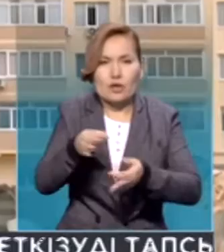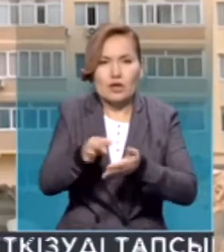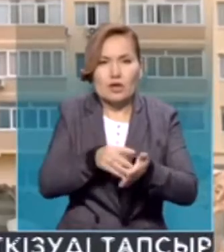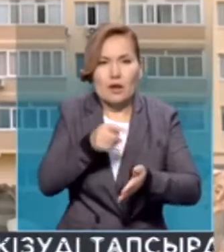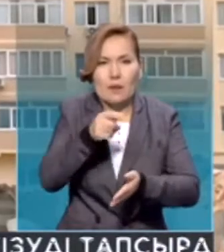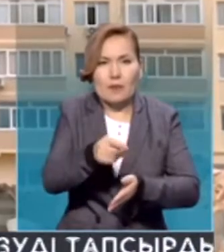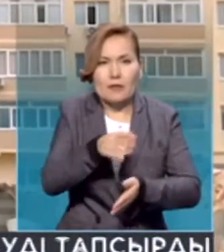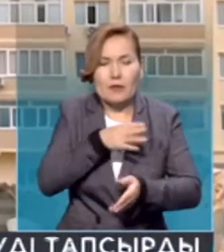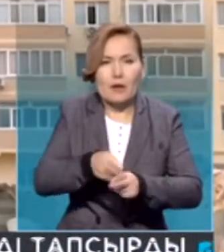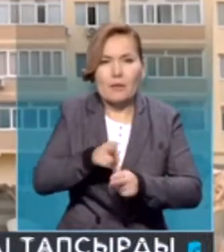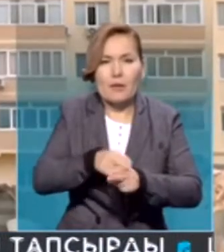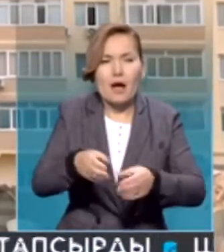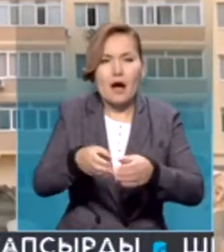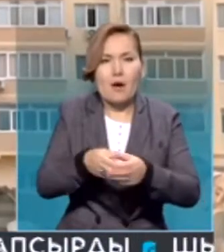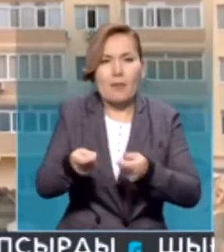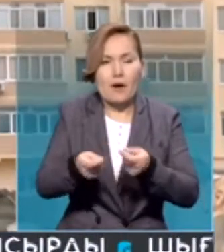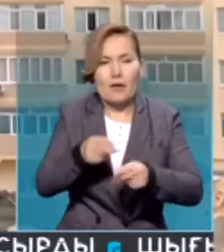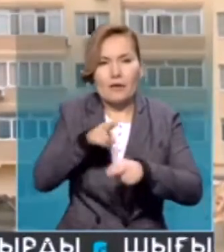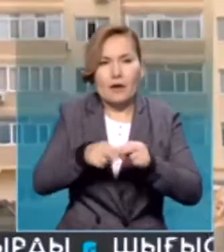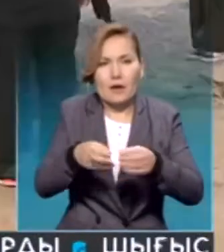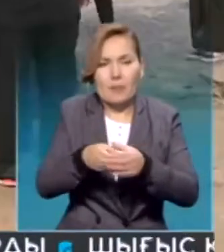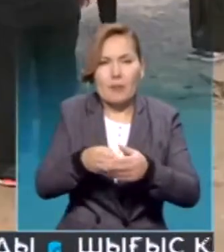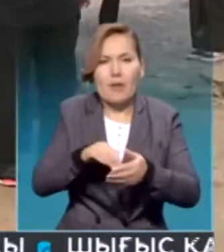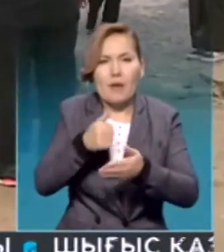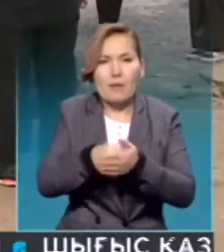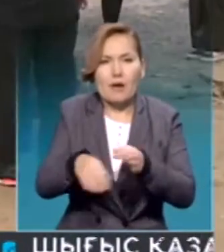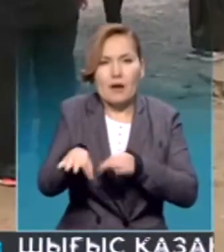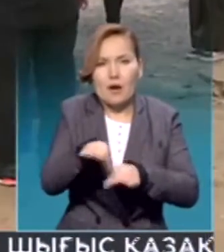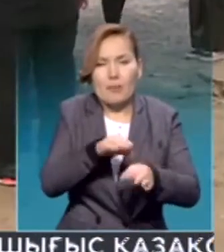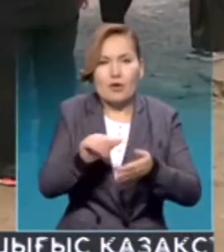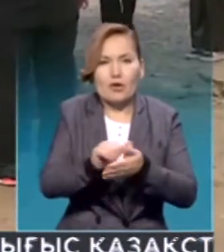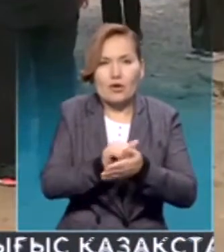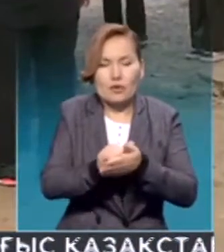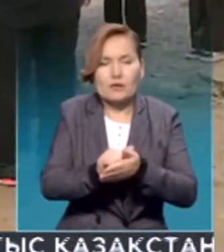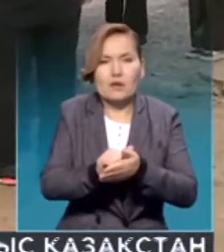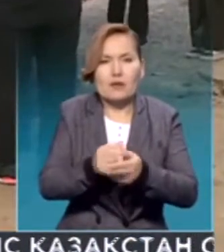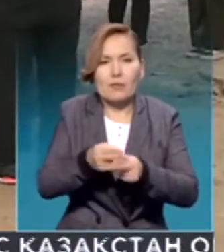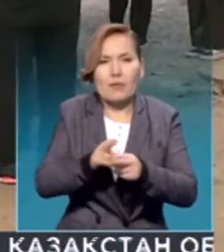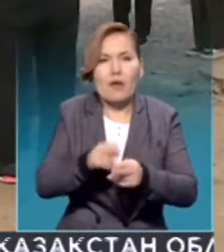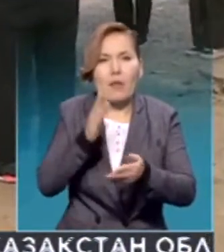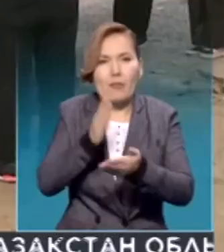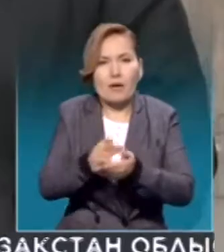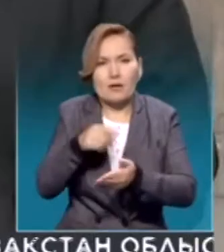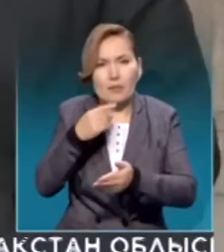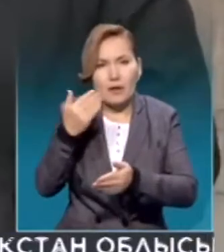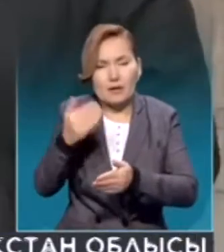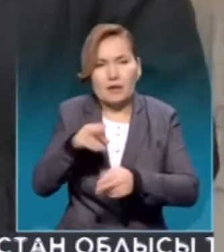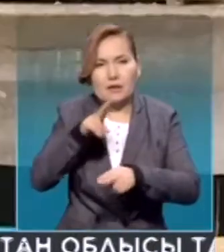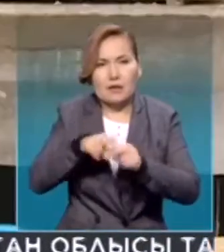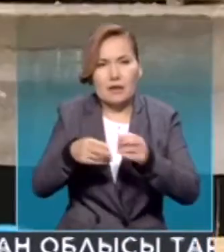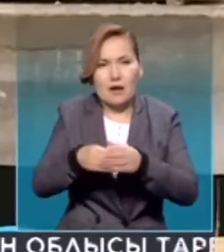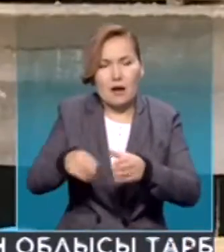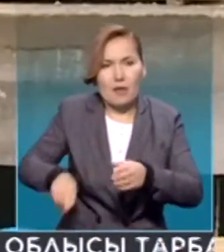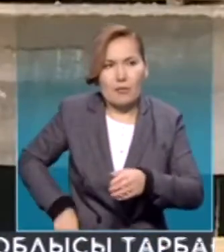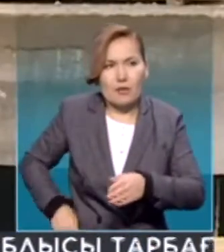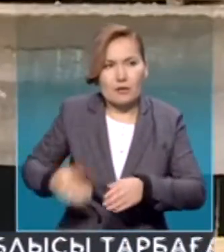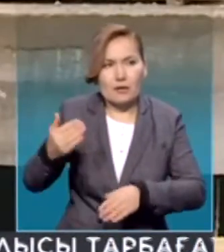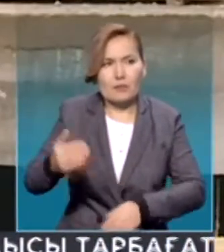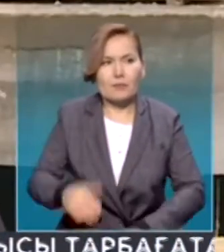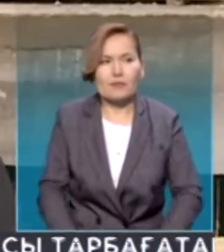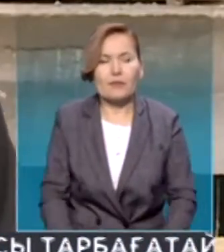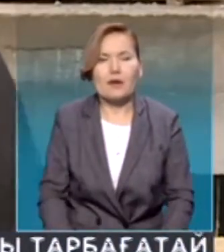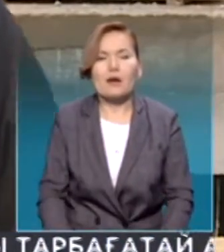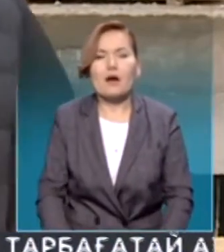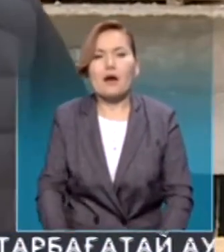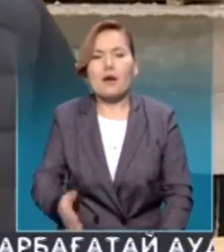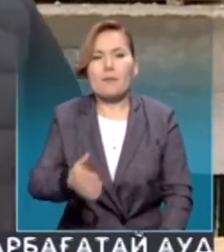Ал мердигер компаниянын башчысы жобаны бас архитектордун уруксаты менен баштаганын айтат. Биз деген АПЗ дейт,